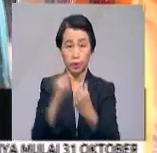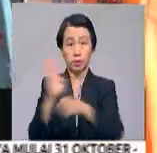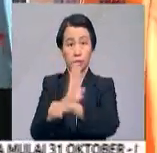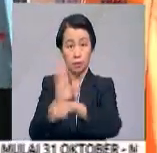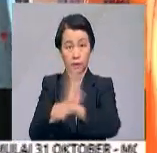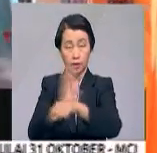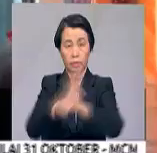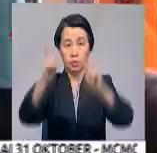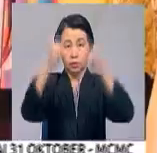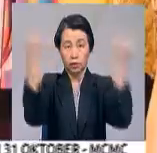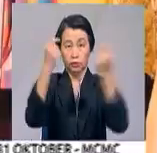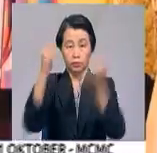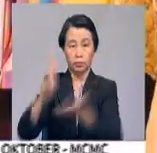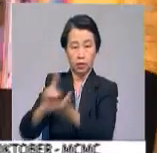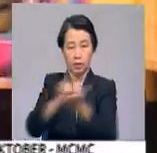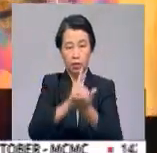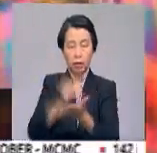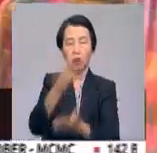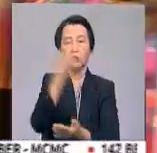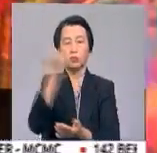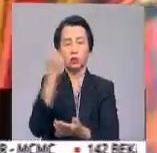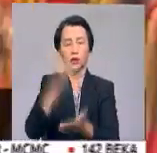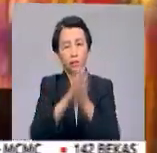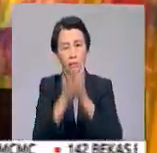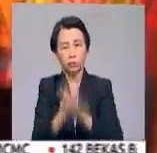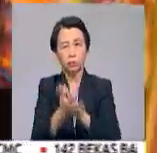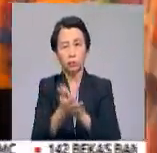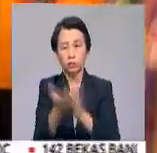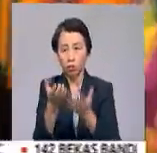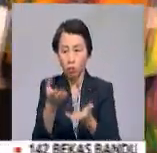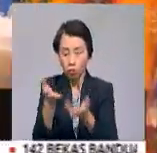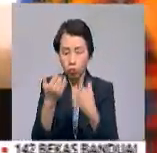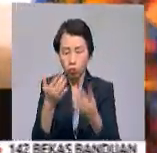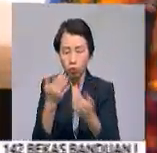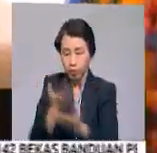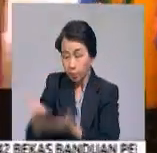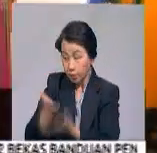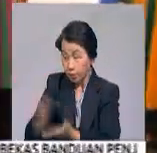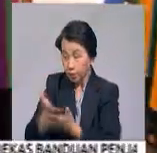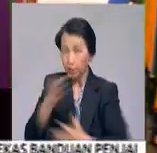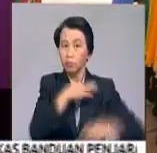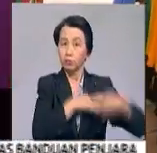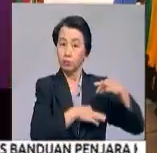pula, sambutan Deepavali ini sentiasa menjadi lubuk rezeki buat mereka.